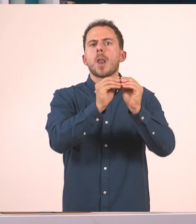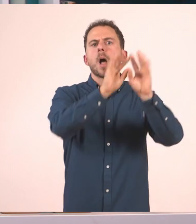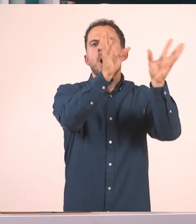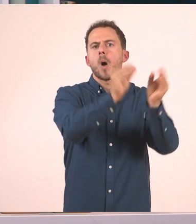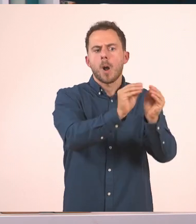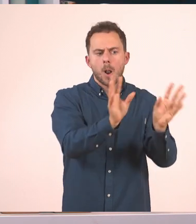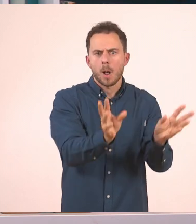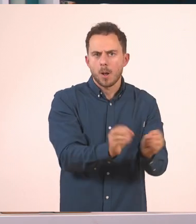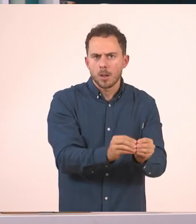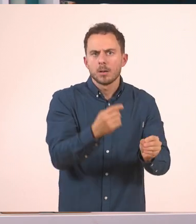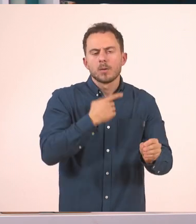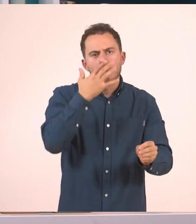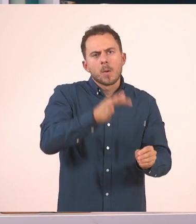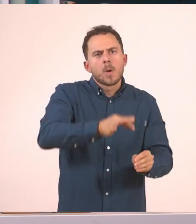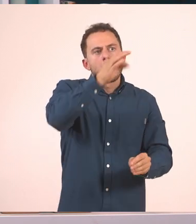1.